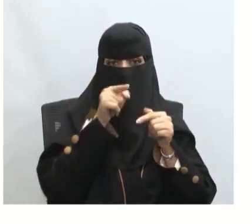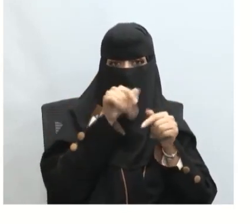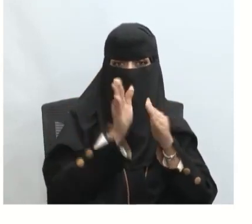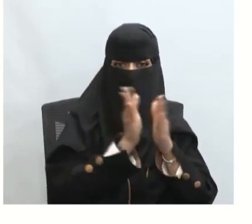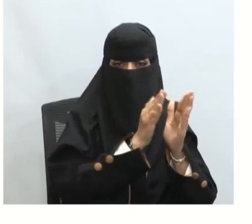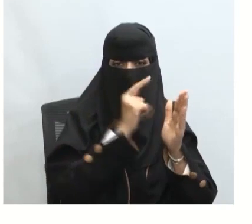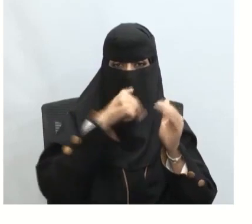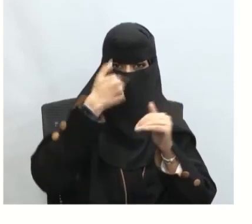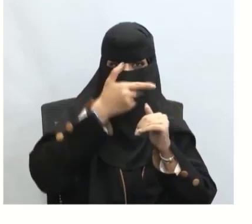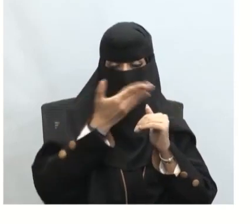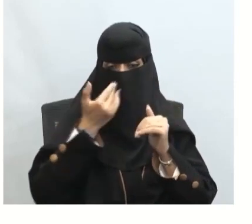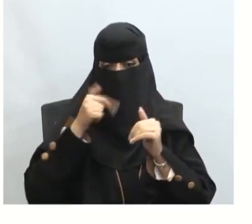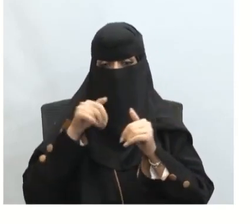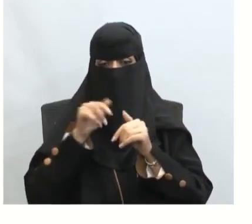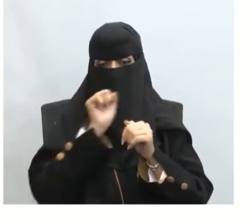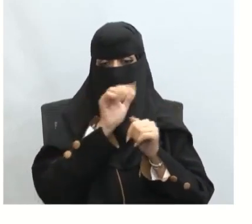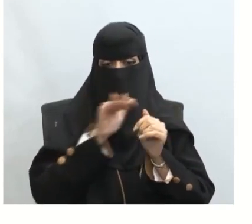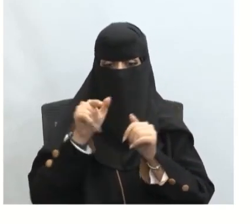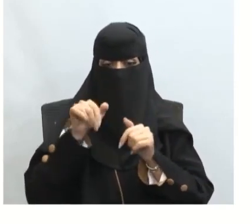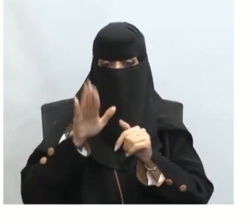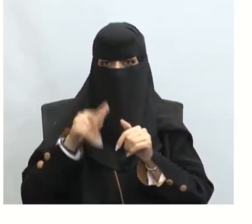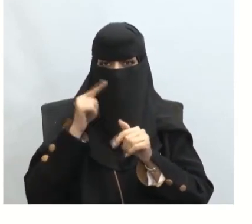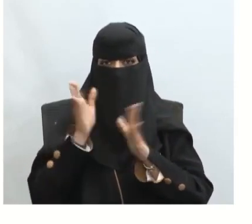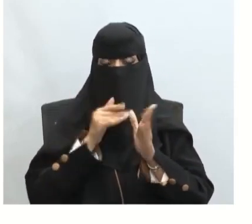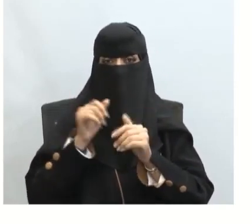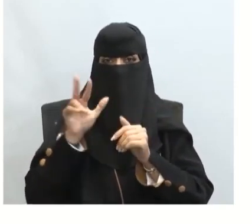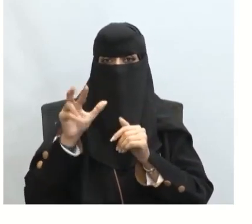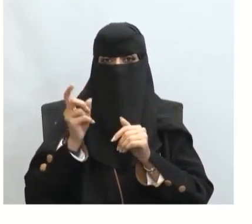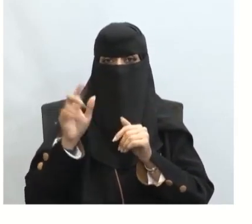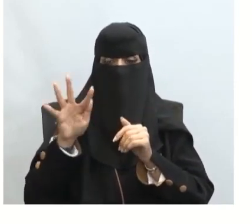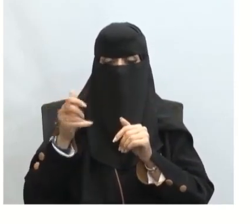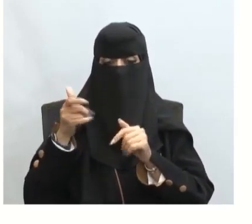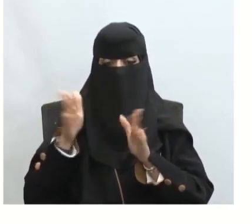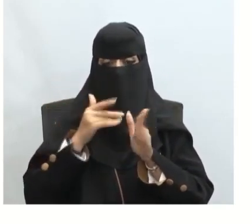التصنيف في الدرس الخاص بالنشا والسليلوز والبروتينات